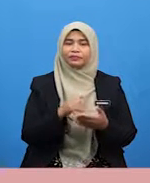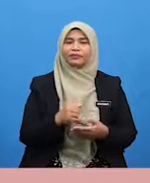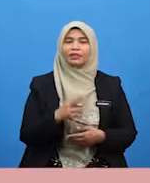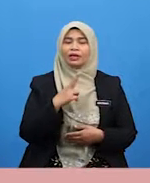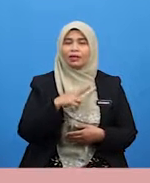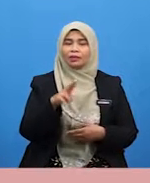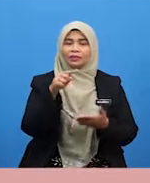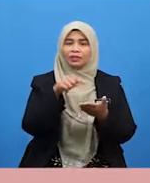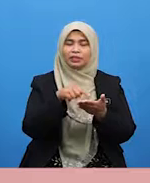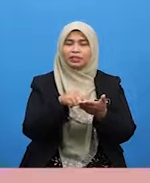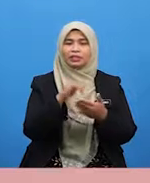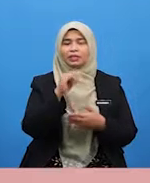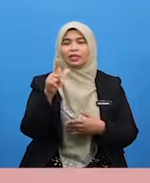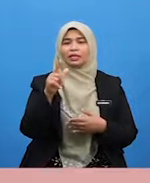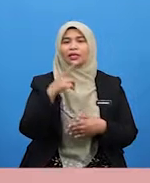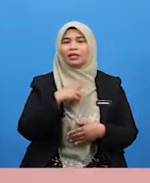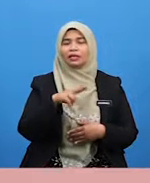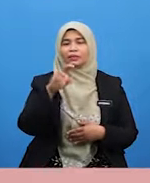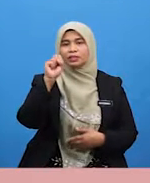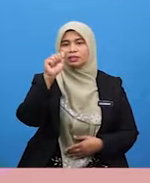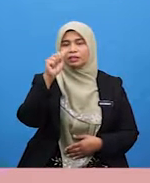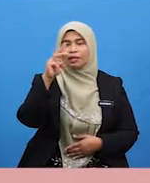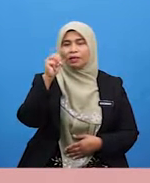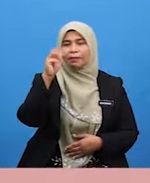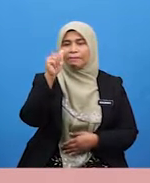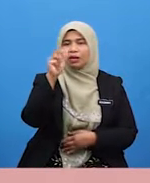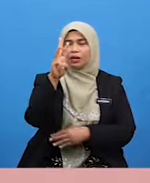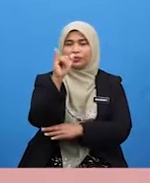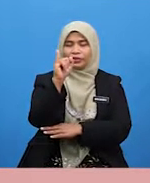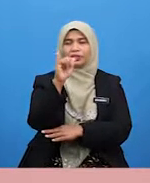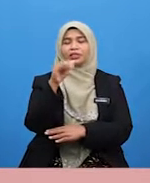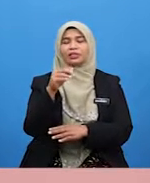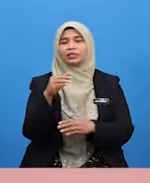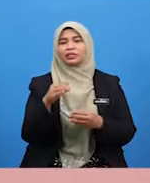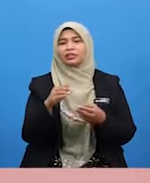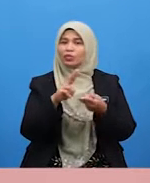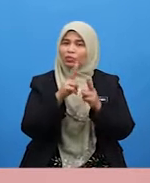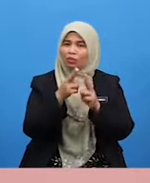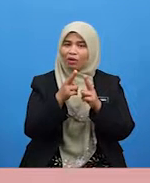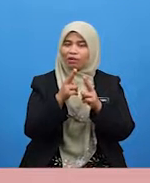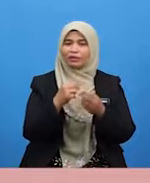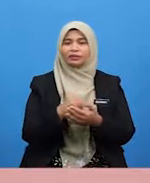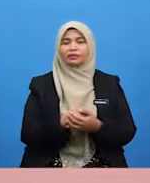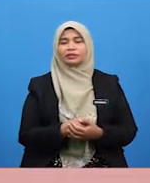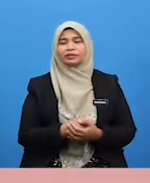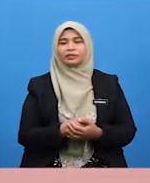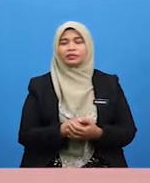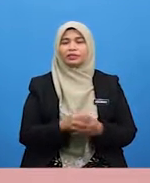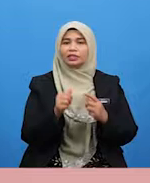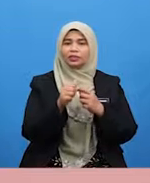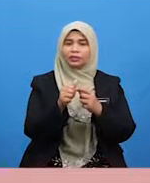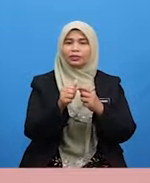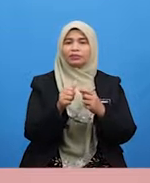ini ialah agama Samawi yang diubah suai daripada ajaran Nabi Musa AS. Mengikut